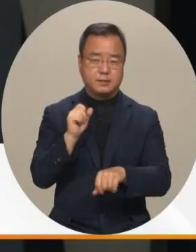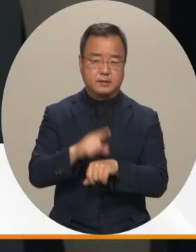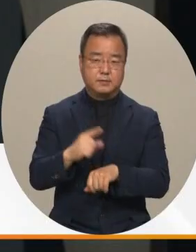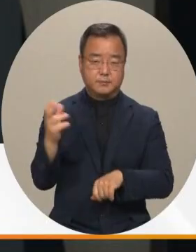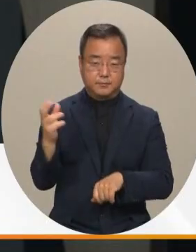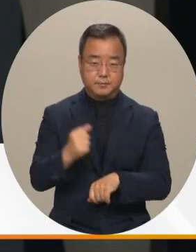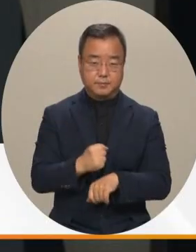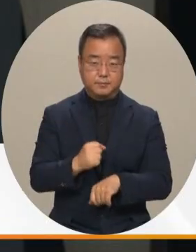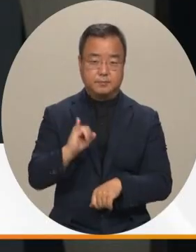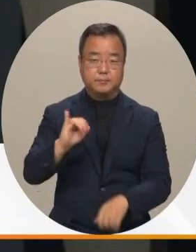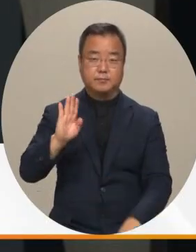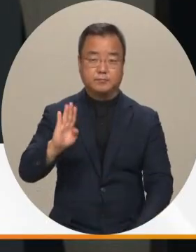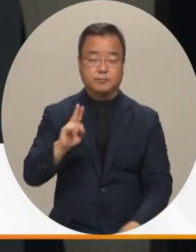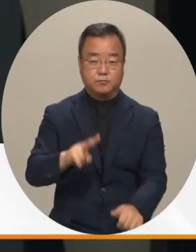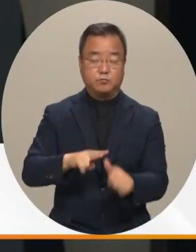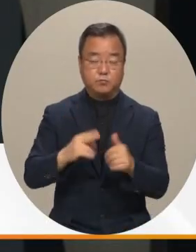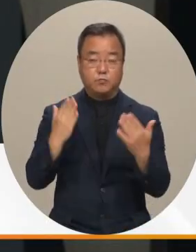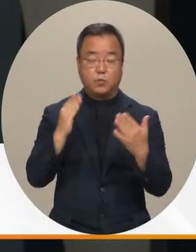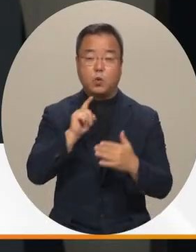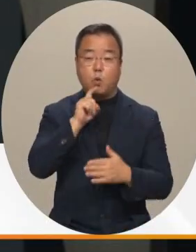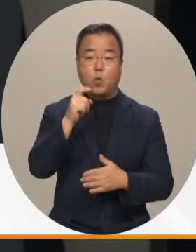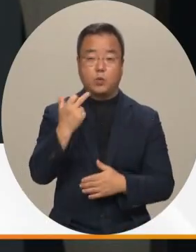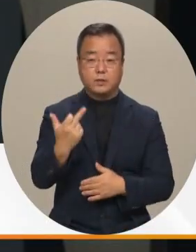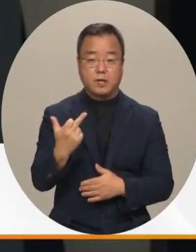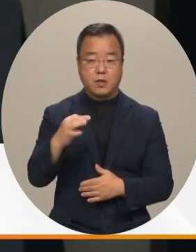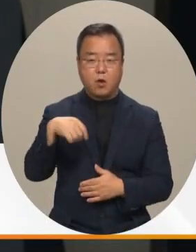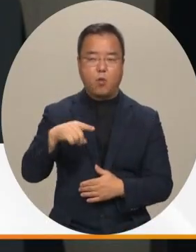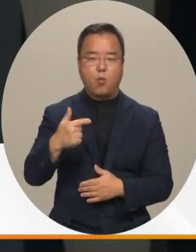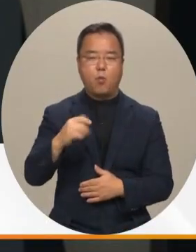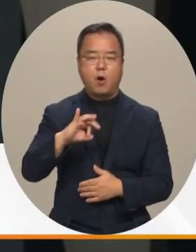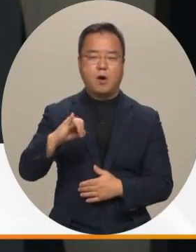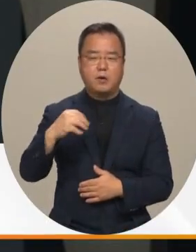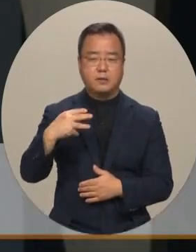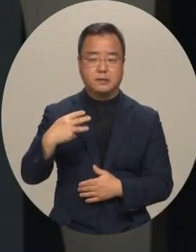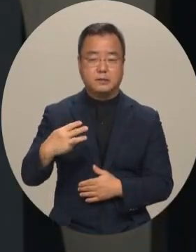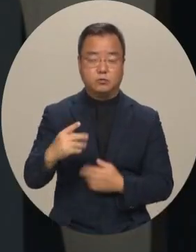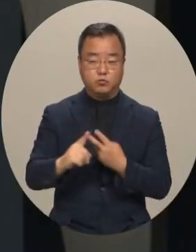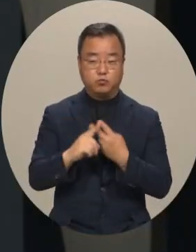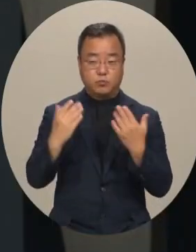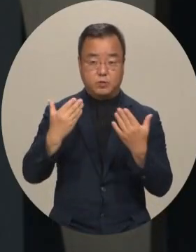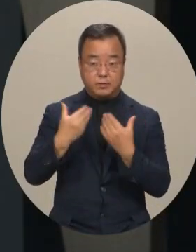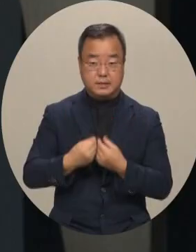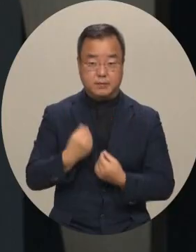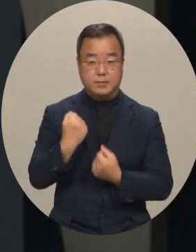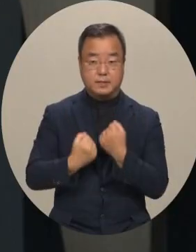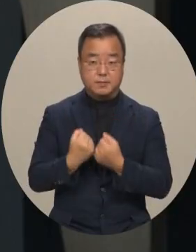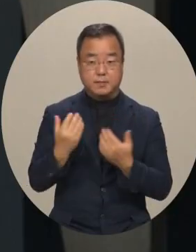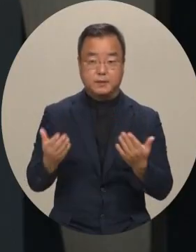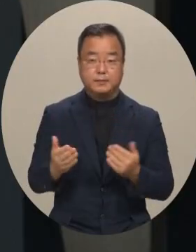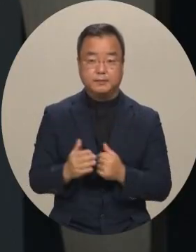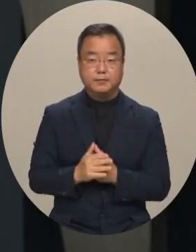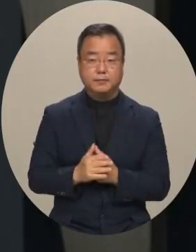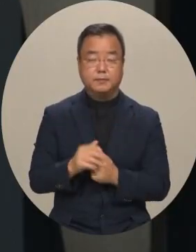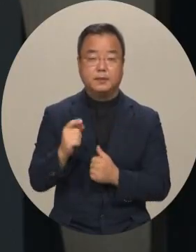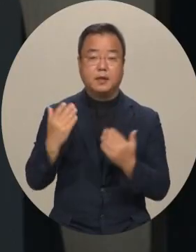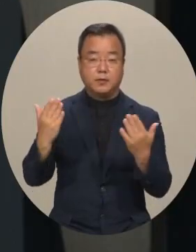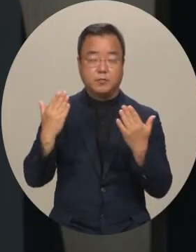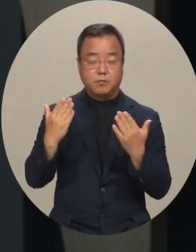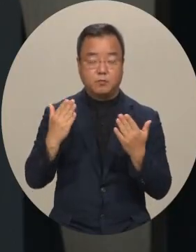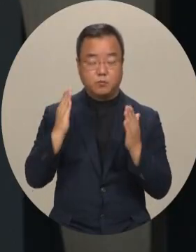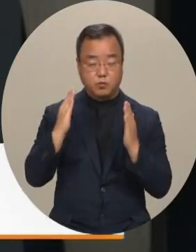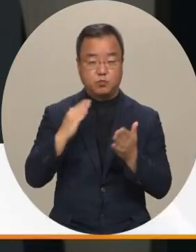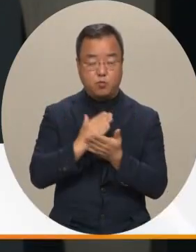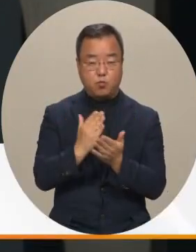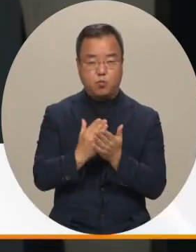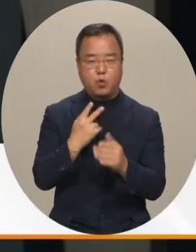IB 후보 학교인 오산 원일중학교 사례를 통해 좀 더 자세히 설명드리겠습니다네 이 학교에서는 교과 교사끼리 학습